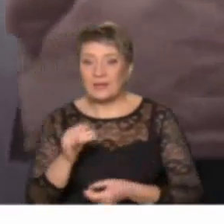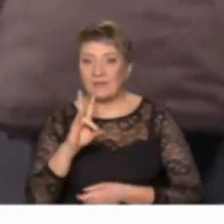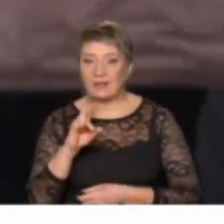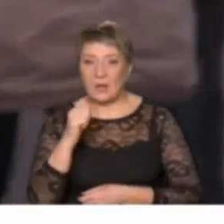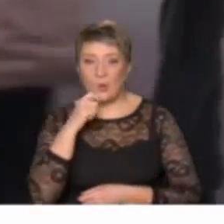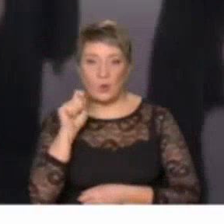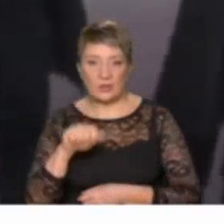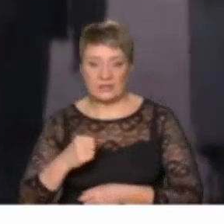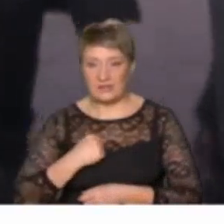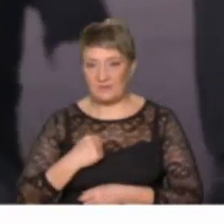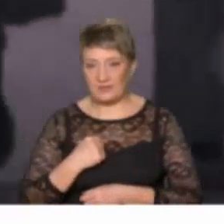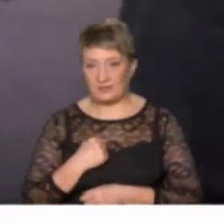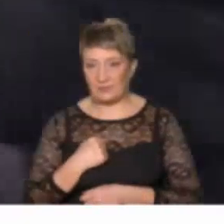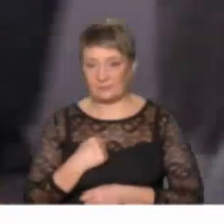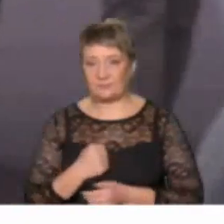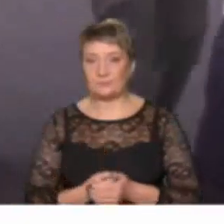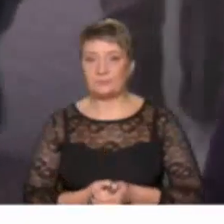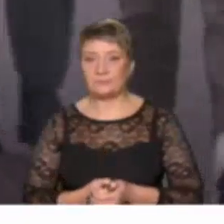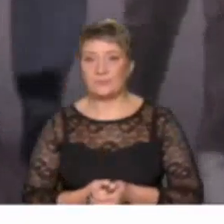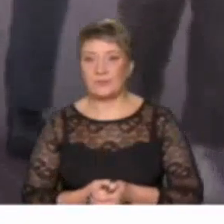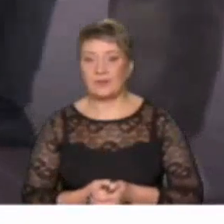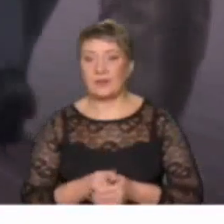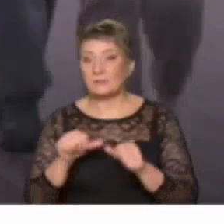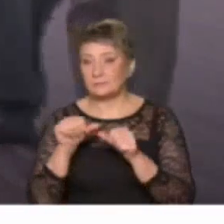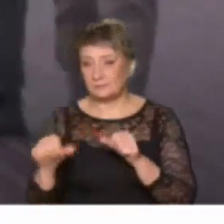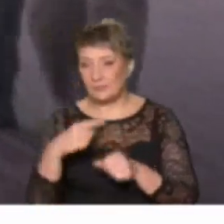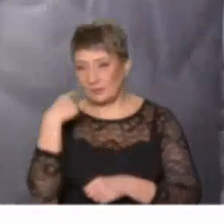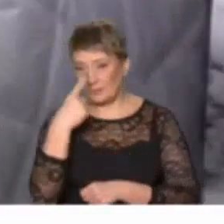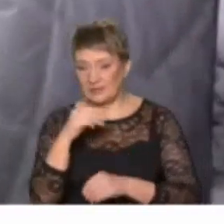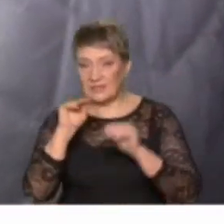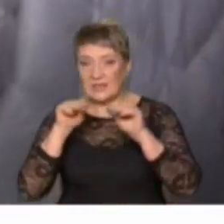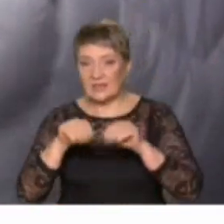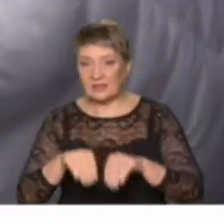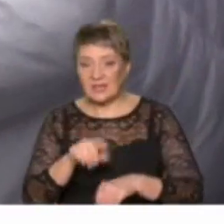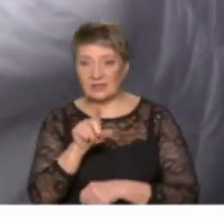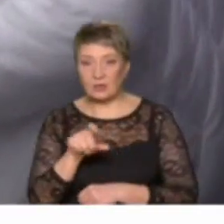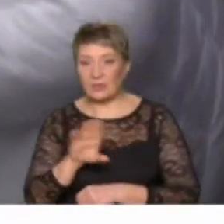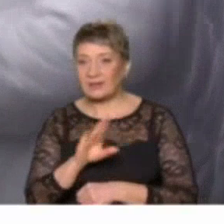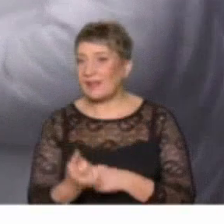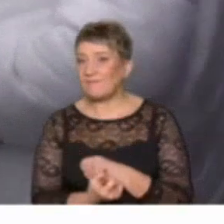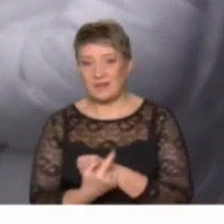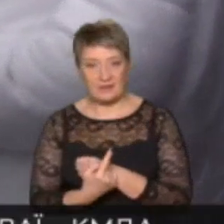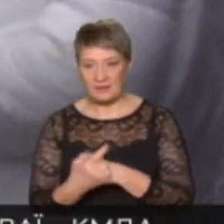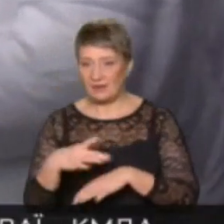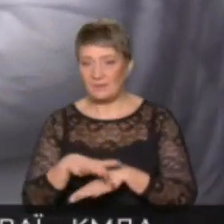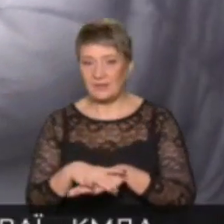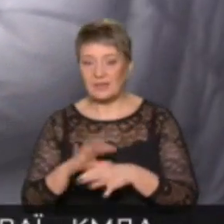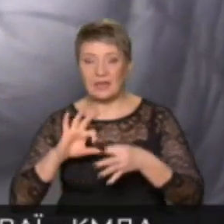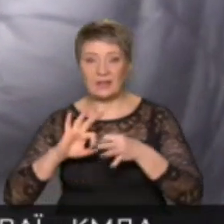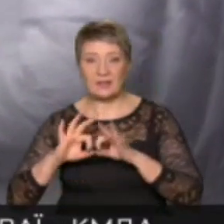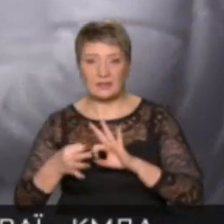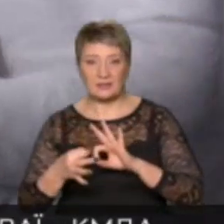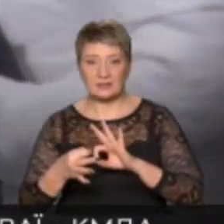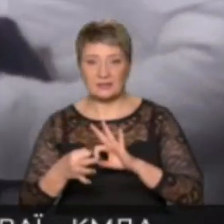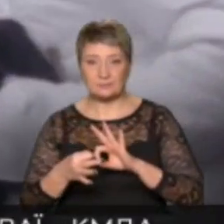не покладаються на мобільних операторів. Витоку персональних даних абонентів також не виявили. Деталі масштабного зламу